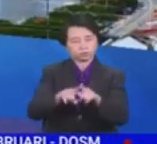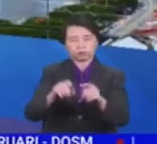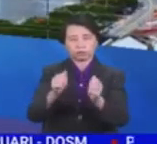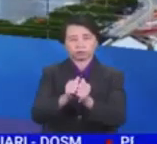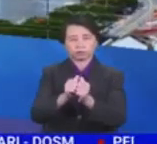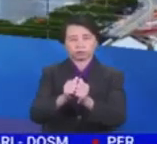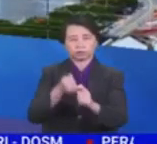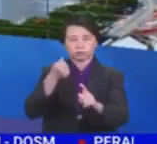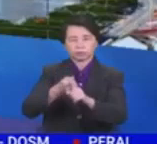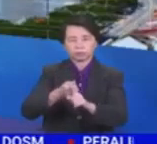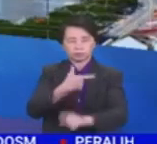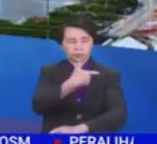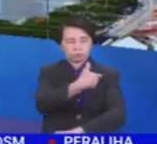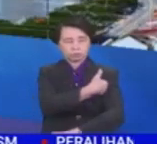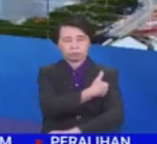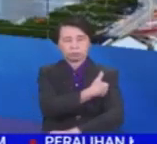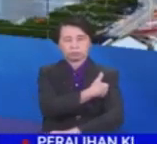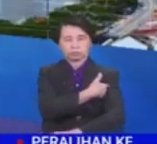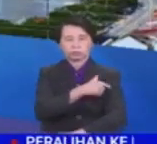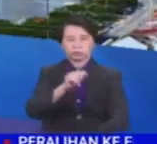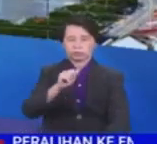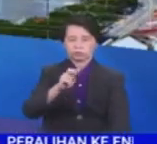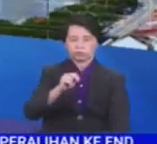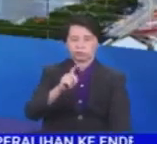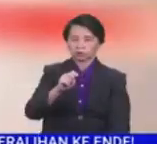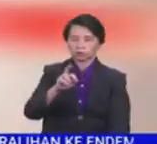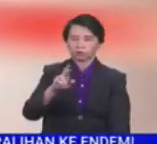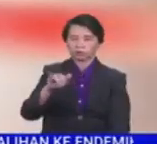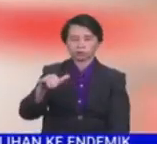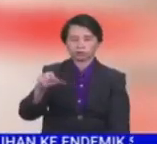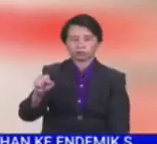dengan perintah vaksinasi anti rabies